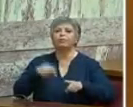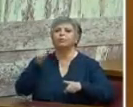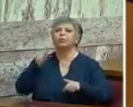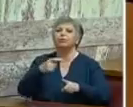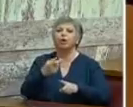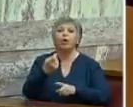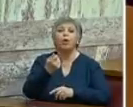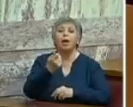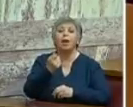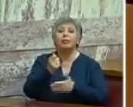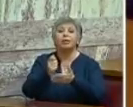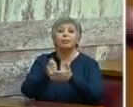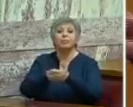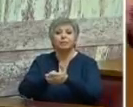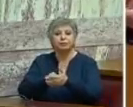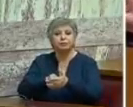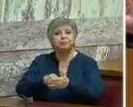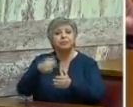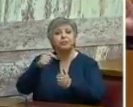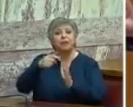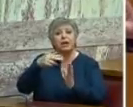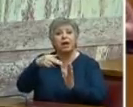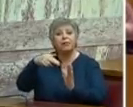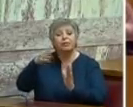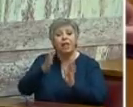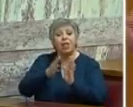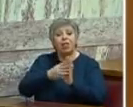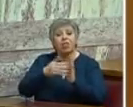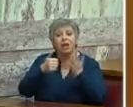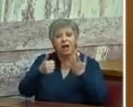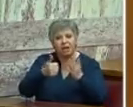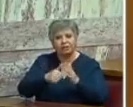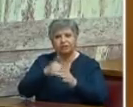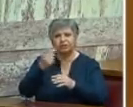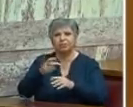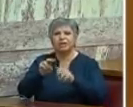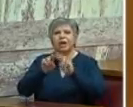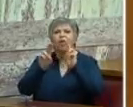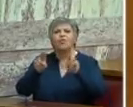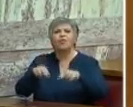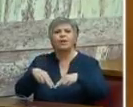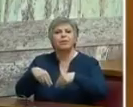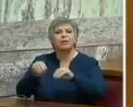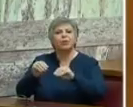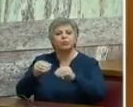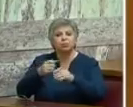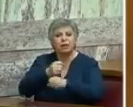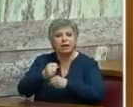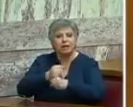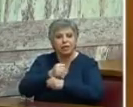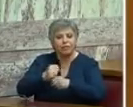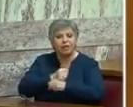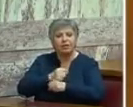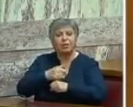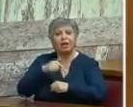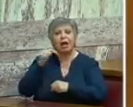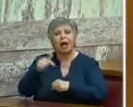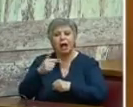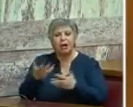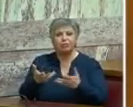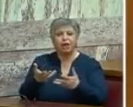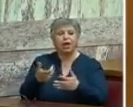και αύξησε 16% για να δίνονται από τα ιδιωτικά φαρμακεία, την οποία αν ήταν τόσο σωστή, εσείς γιατί την καταργήσατε?